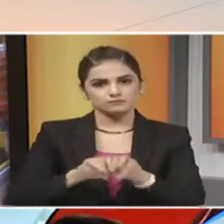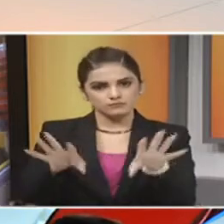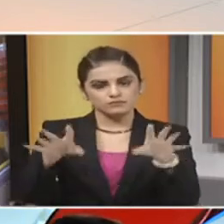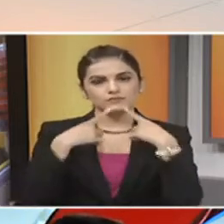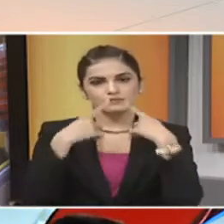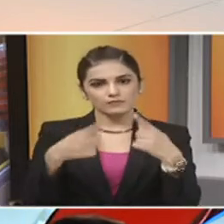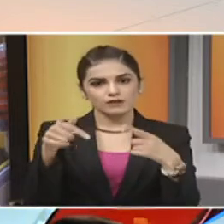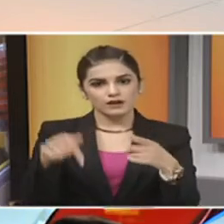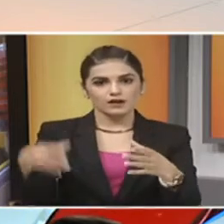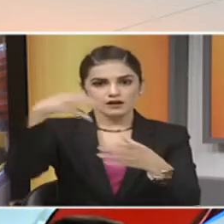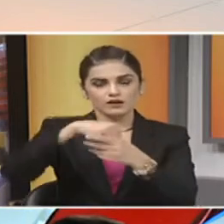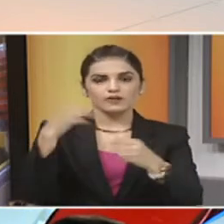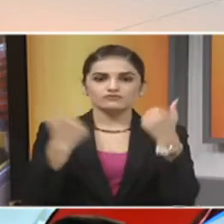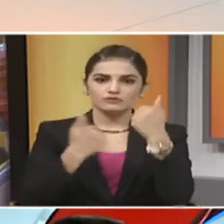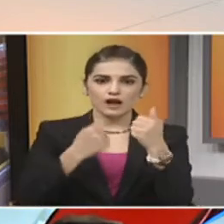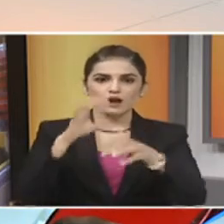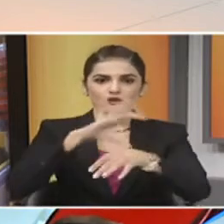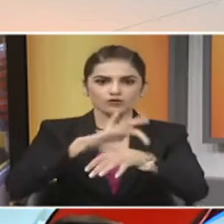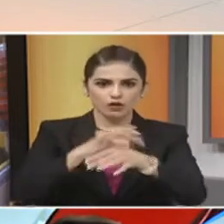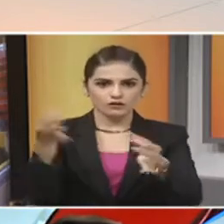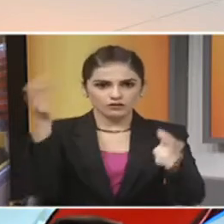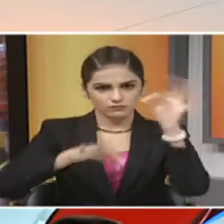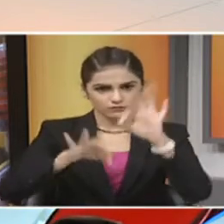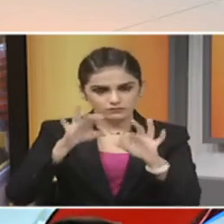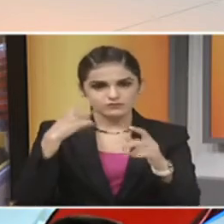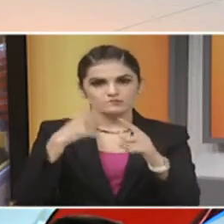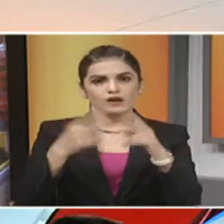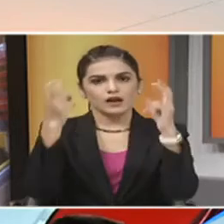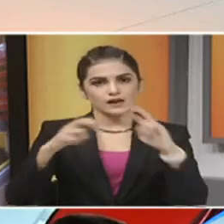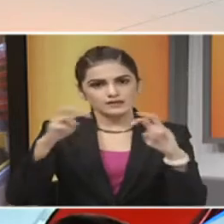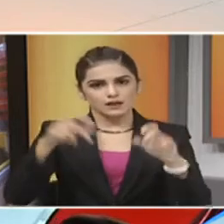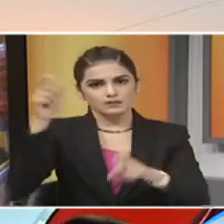ट्रायल में शामिल रहे वैज्ञानिक डॉक्टर